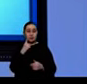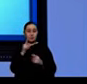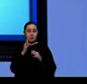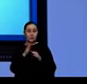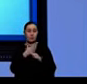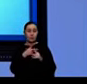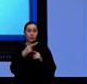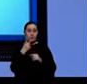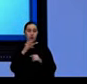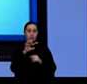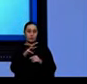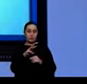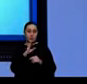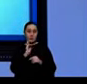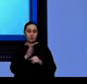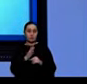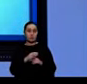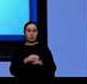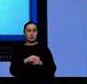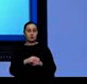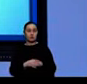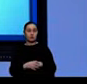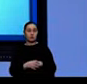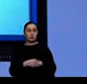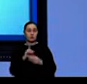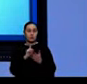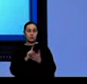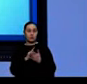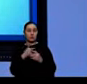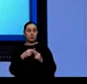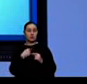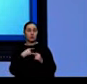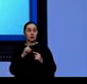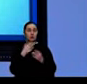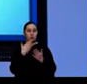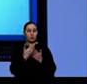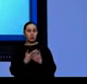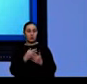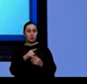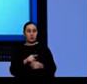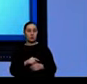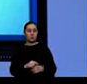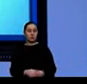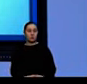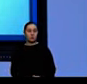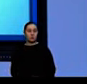Bir qismi 2 cm ekan. Masalada bizdan nima so'ralyapti?